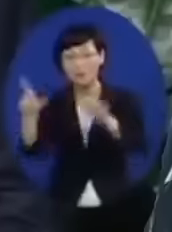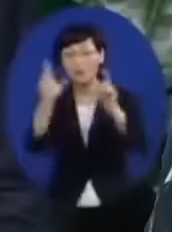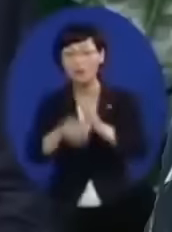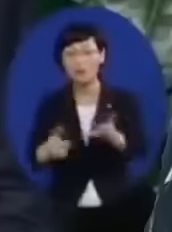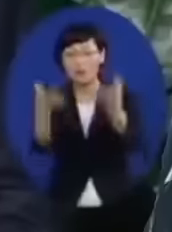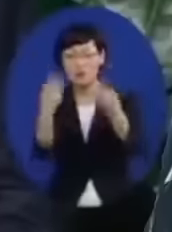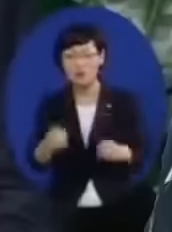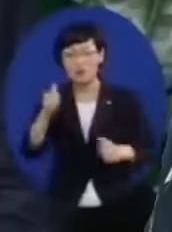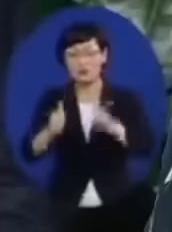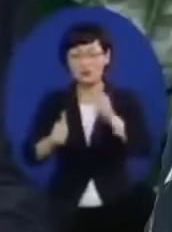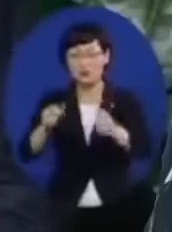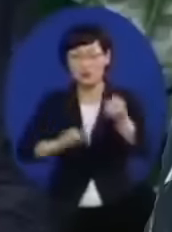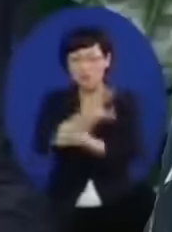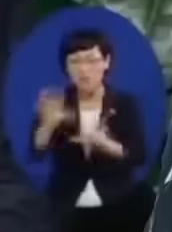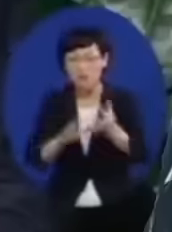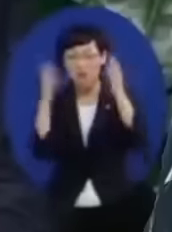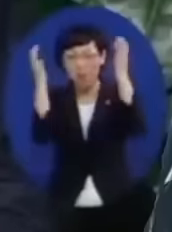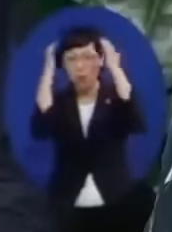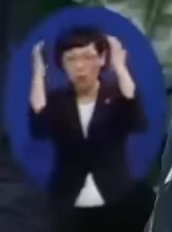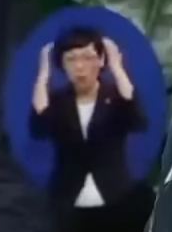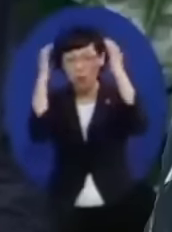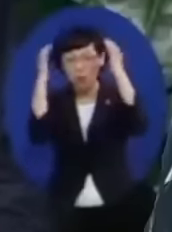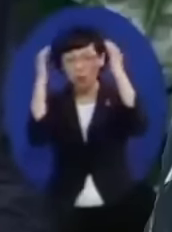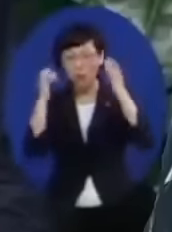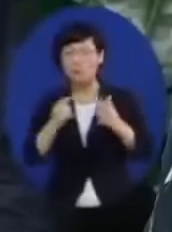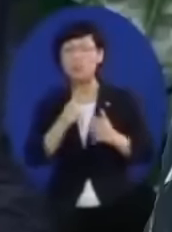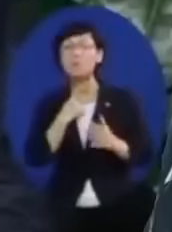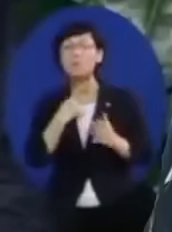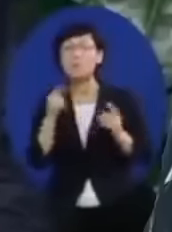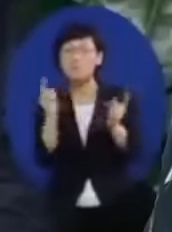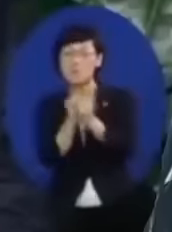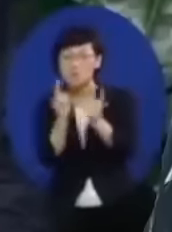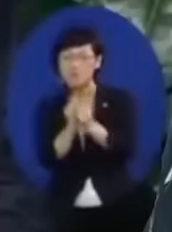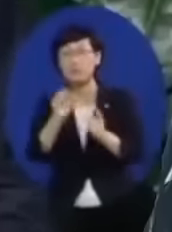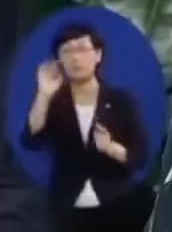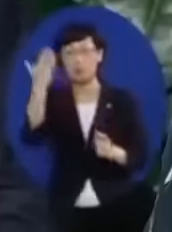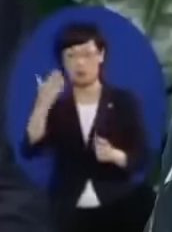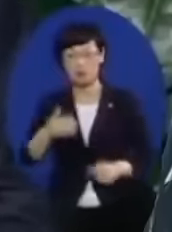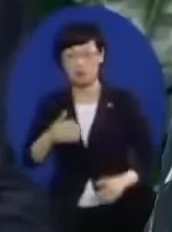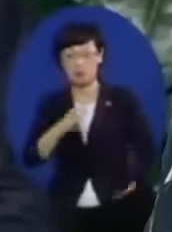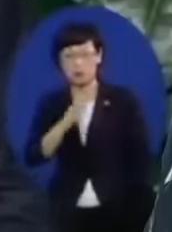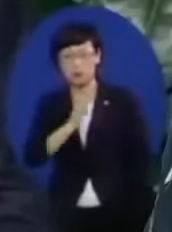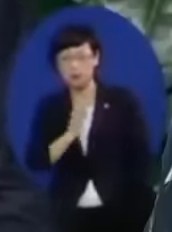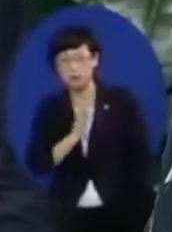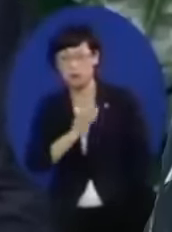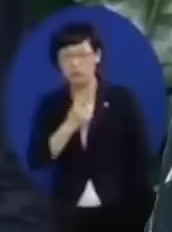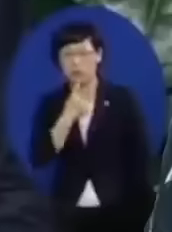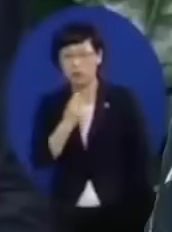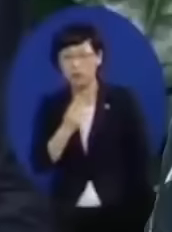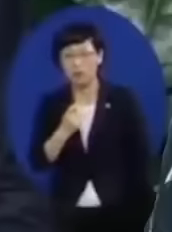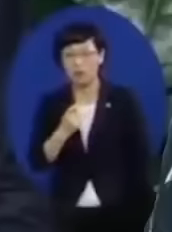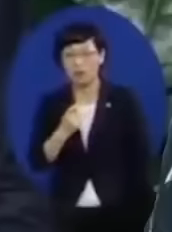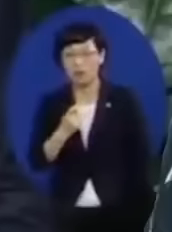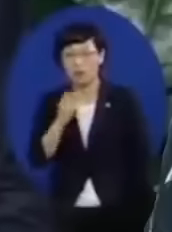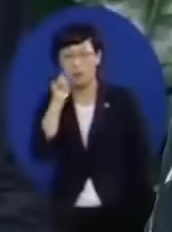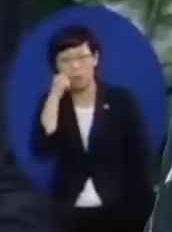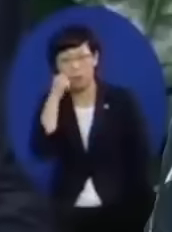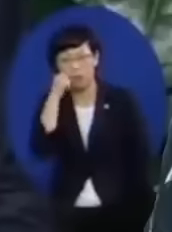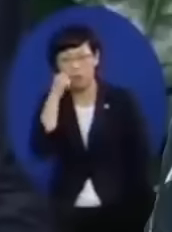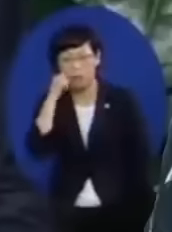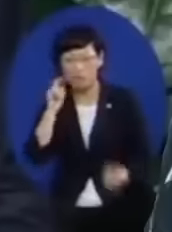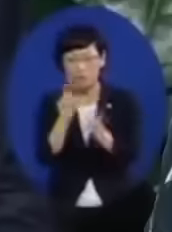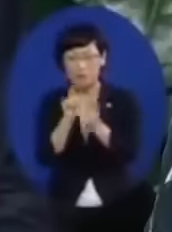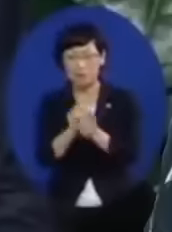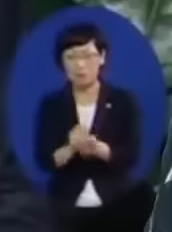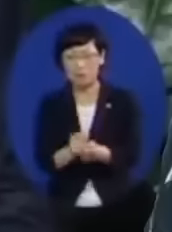많은 시험과 환난과 고통을 당합니다. 불안과 공포, 절망에 처할 때가